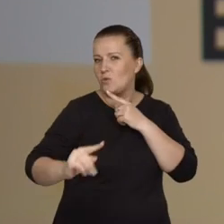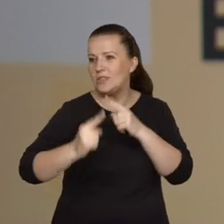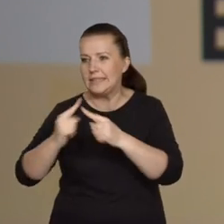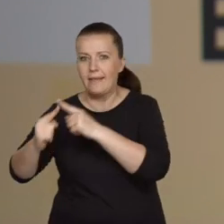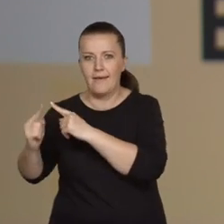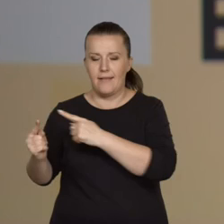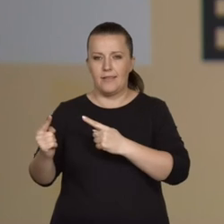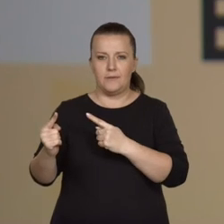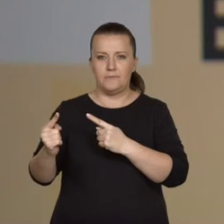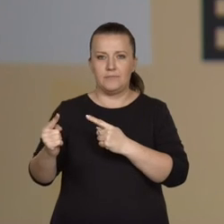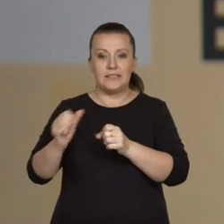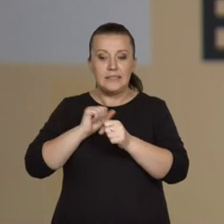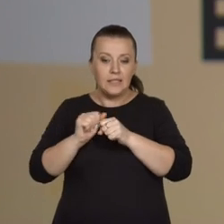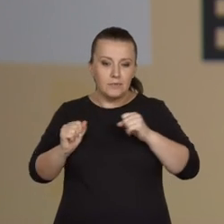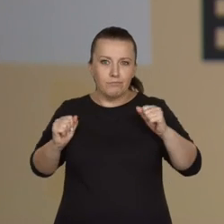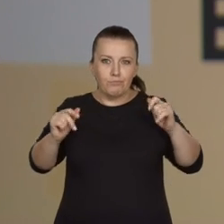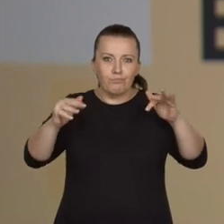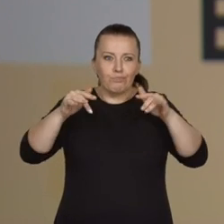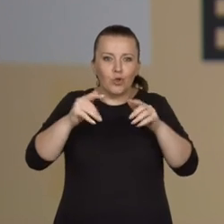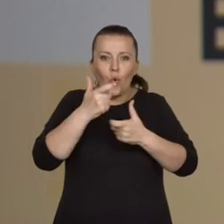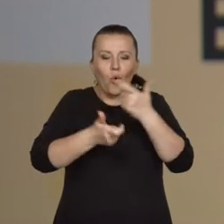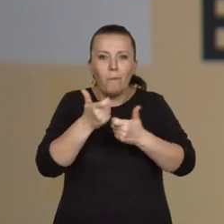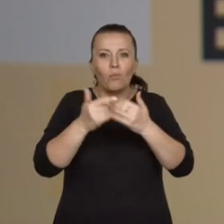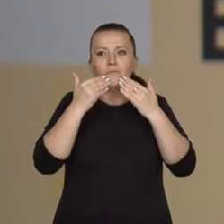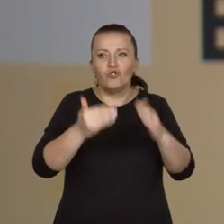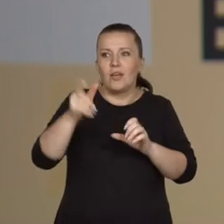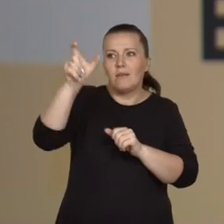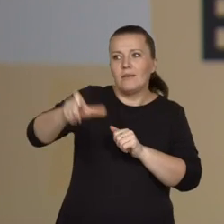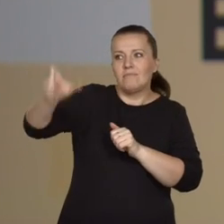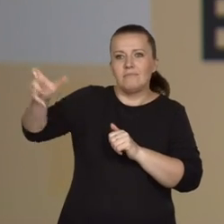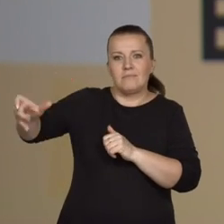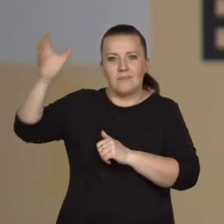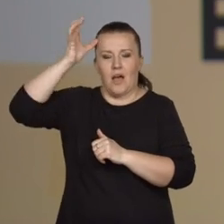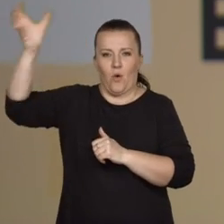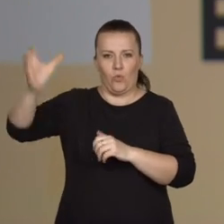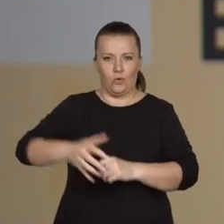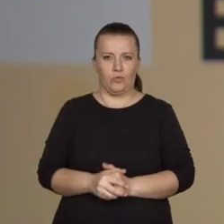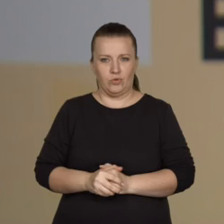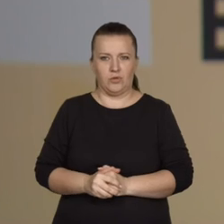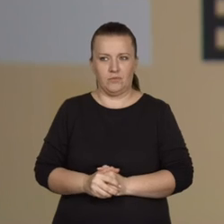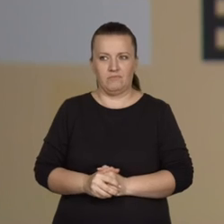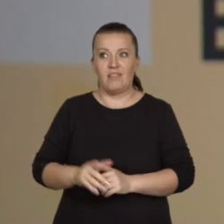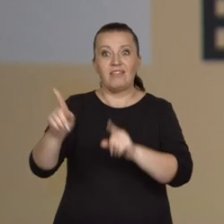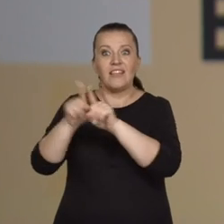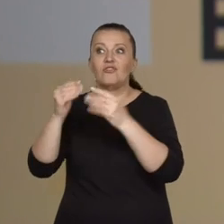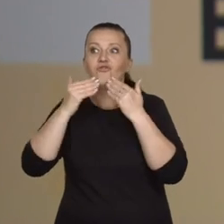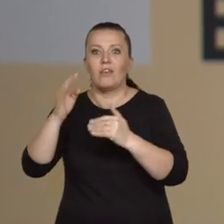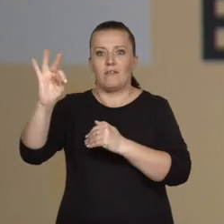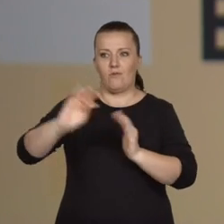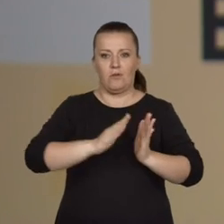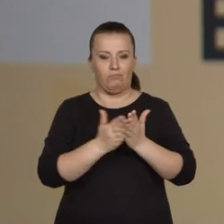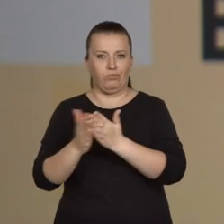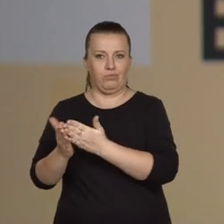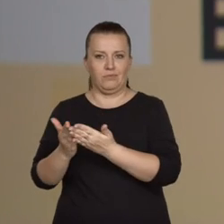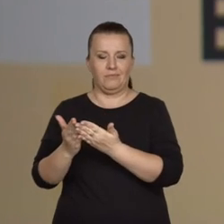kształtowany przez dokonania najdoskonalsze, przez to, czym są arcydzieła. I one po to istnieją, żeby właśnie